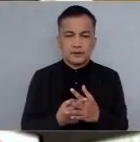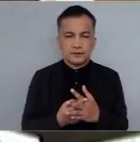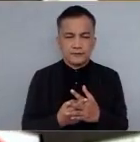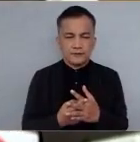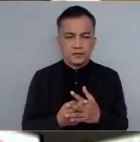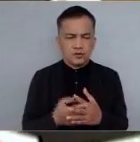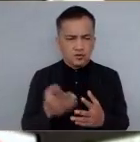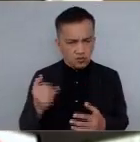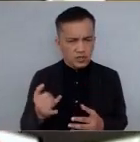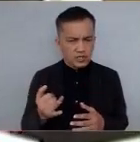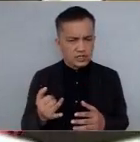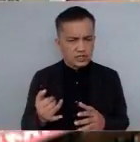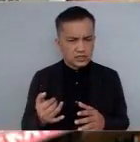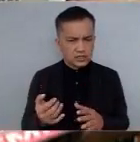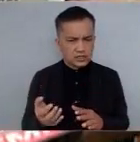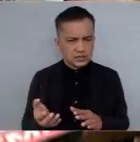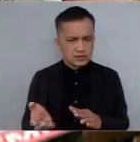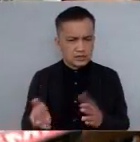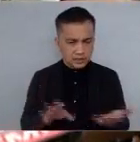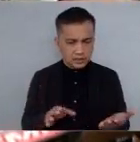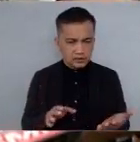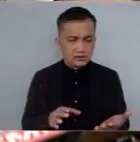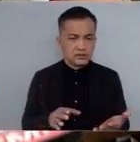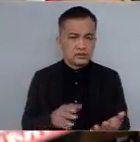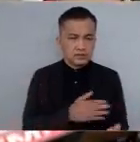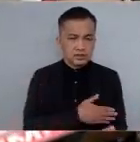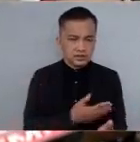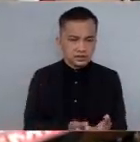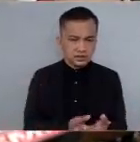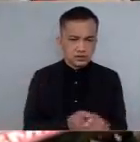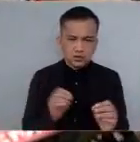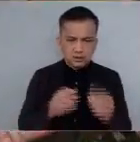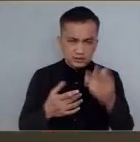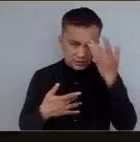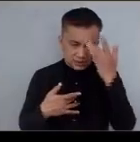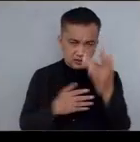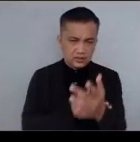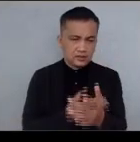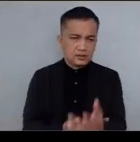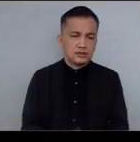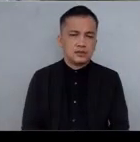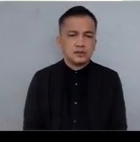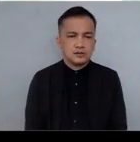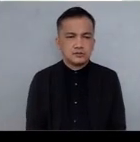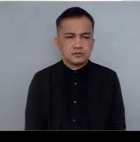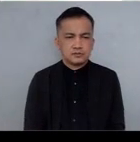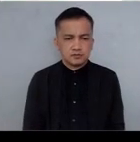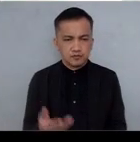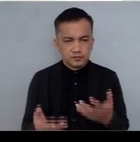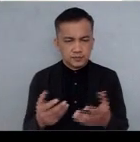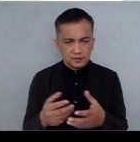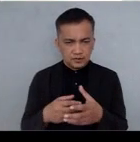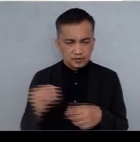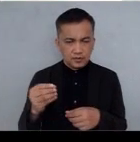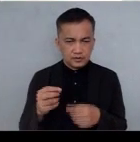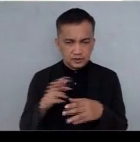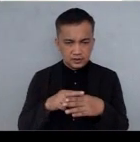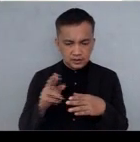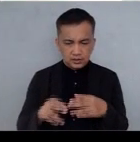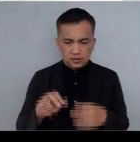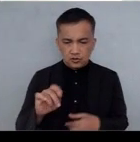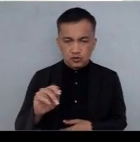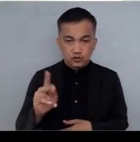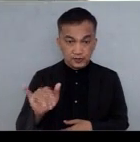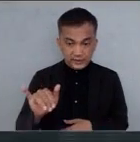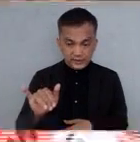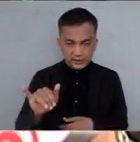bakit nagkaganyan ang anak ko. Wala po talagang sakit ang anak. Posibleng lumabas ang resulta ng autopsy sa loob ng